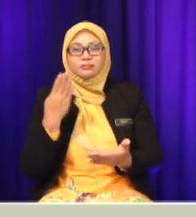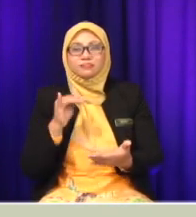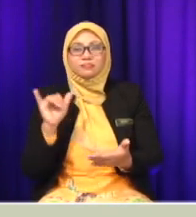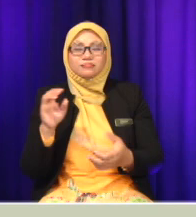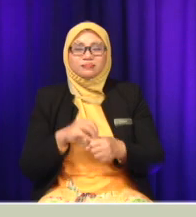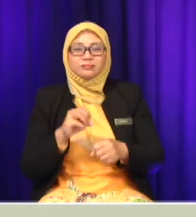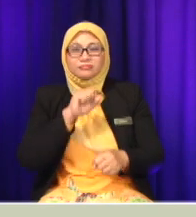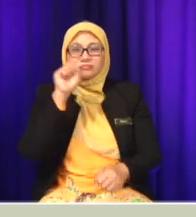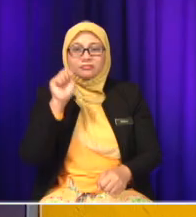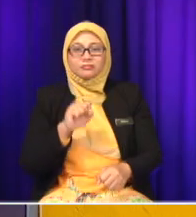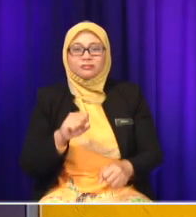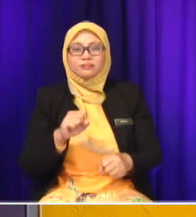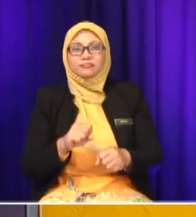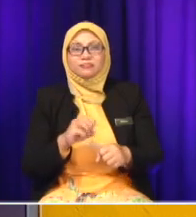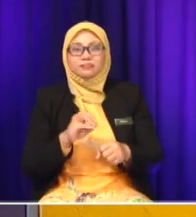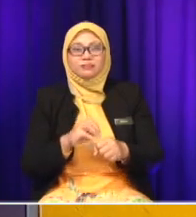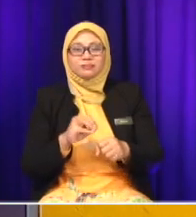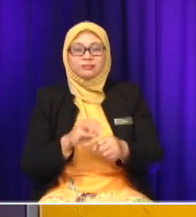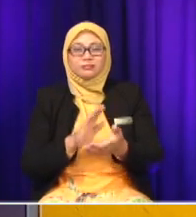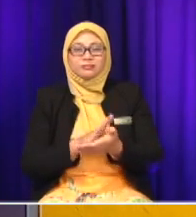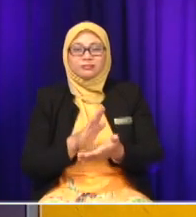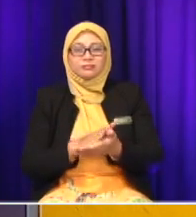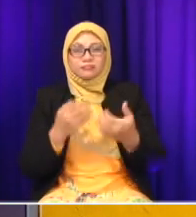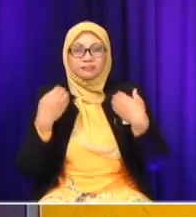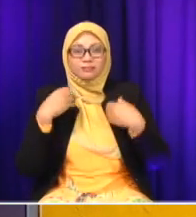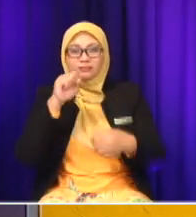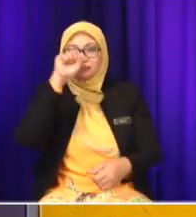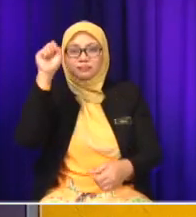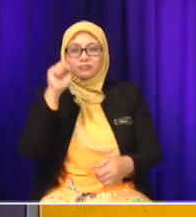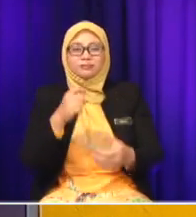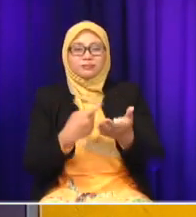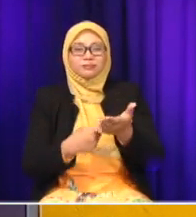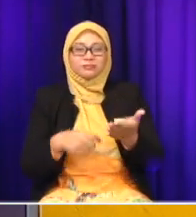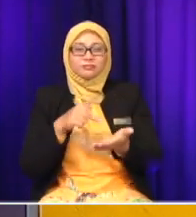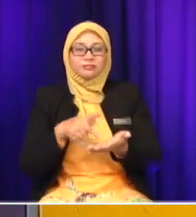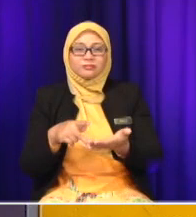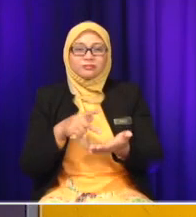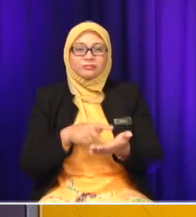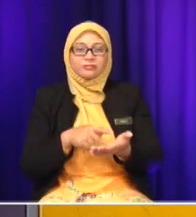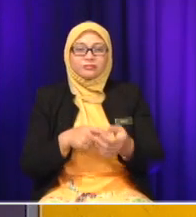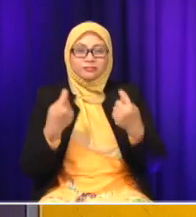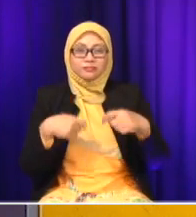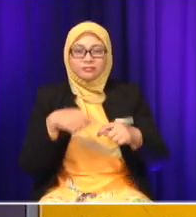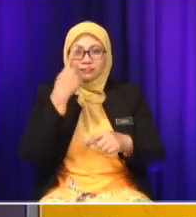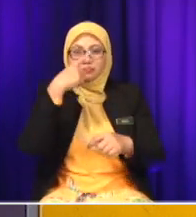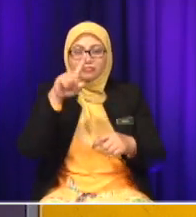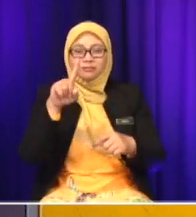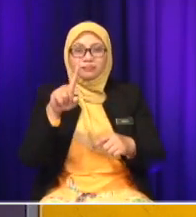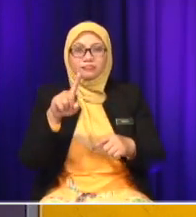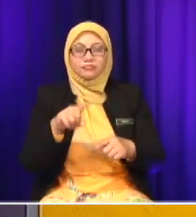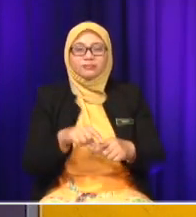sekolah Oke biasanya ada soalan berkaitan dengan pengiraan kos ini jadi pelajar boleh Cuba untuk skor berkaitan soalan pengiraan kos